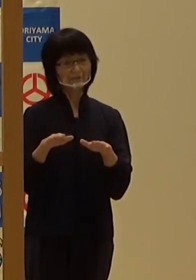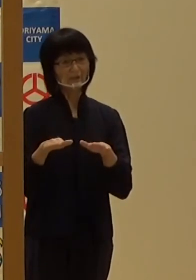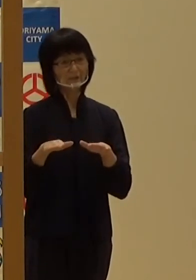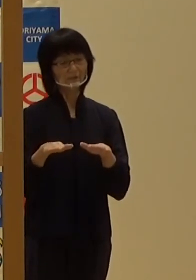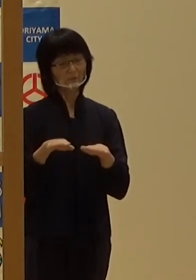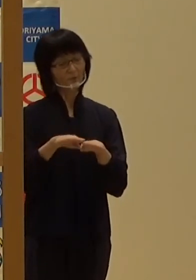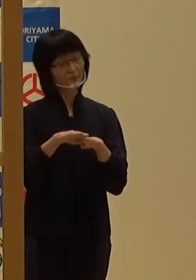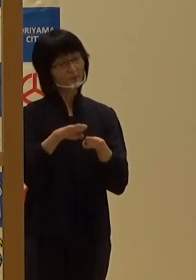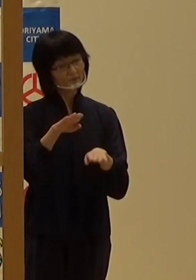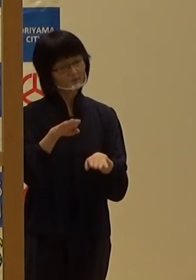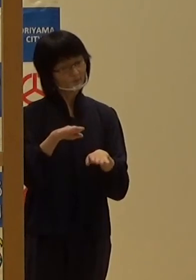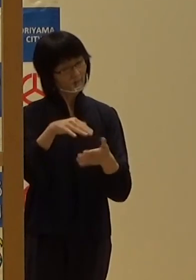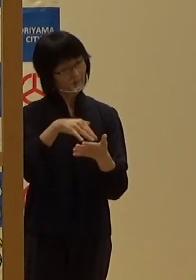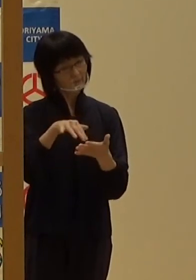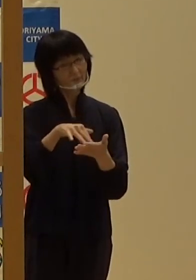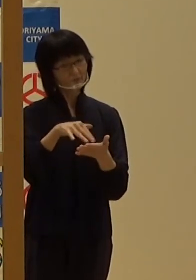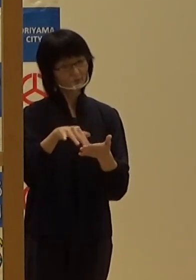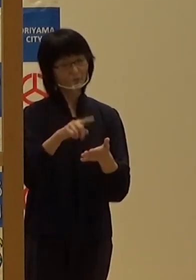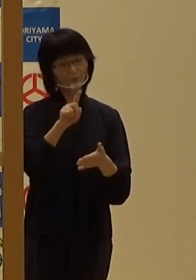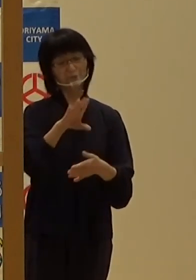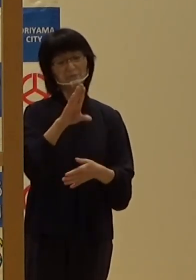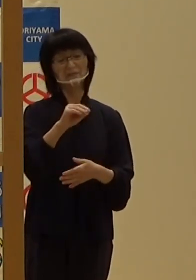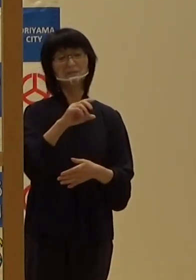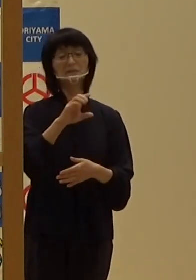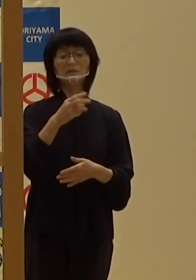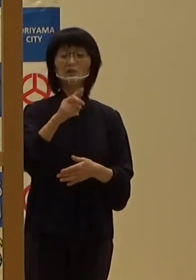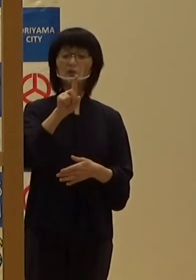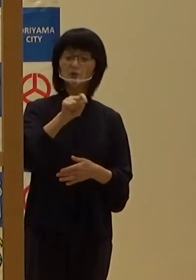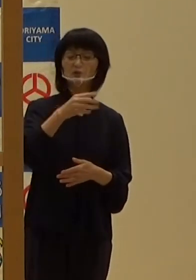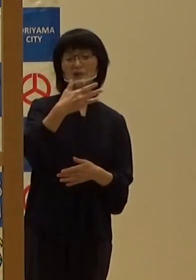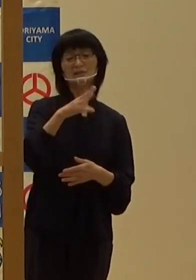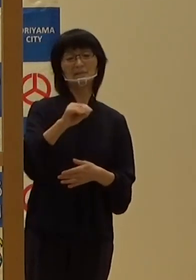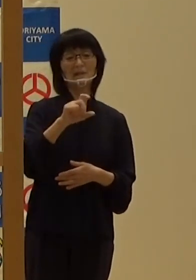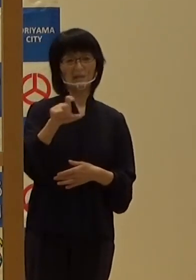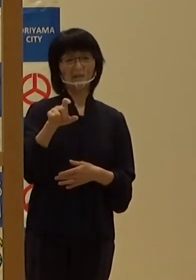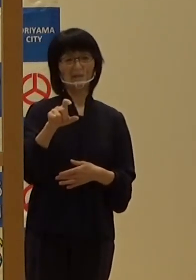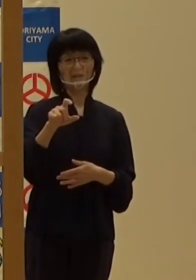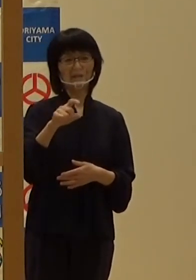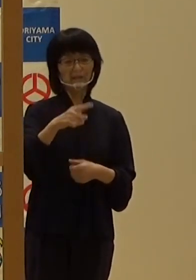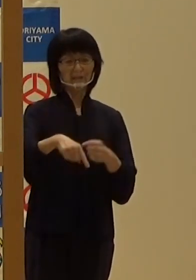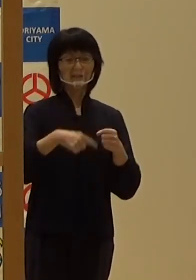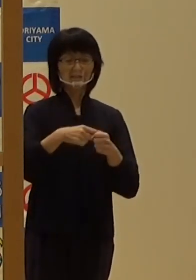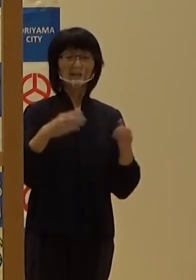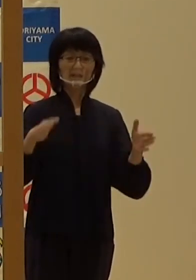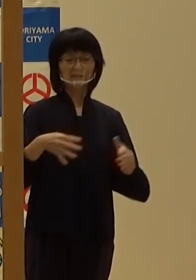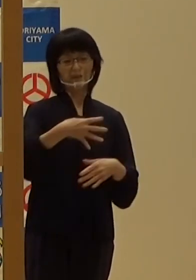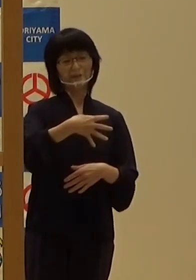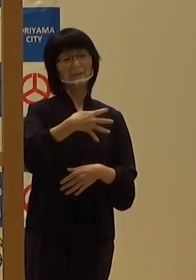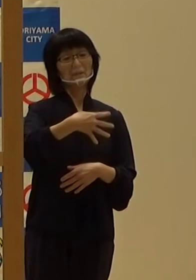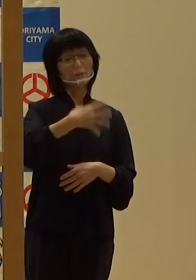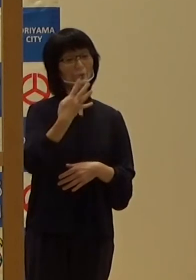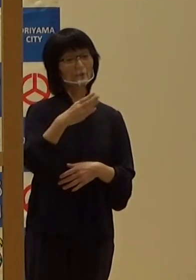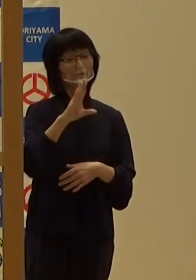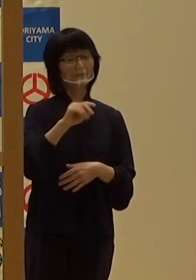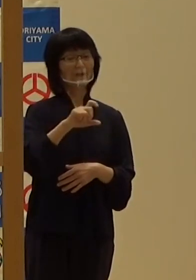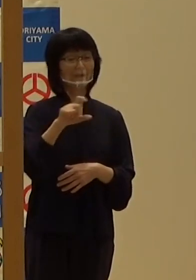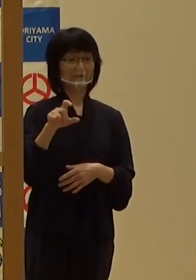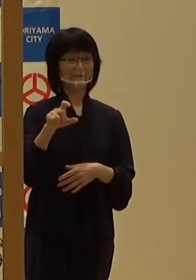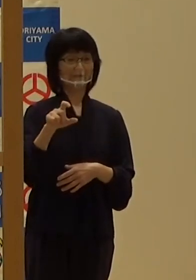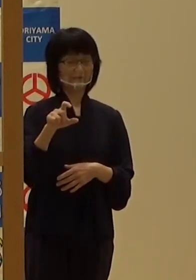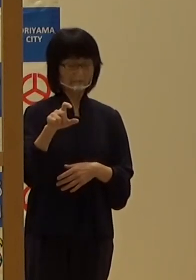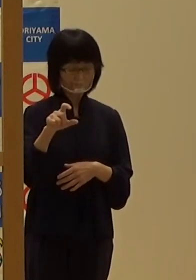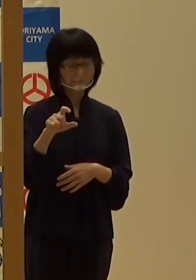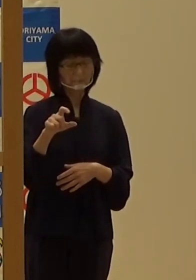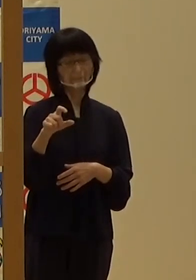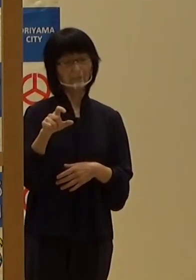差額を想定しての18万でございますので、およそ年間400万程度の今と比べれば軽減